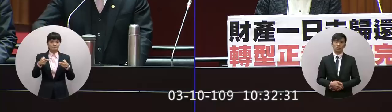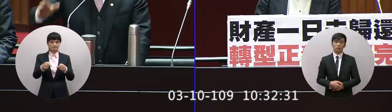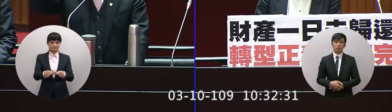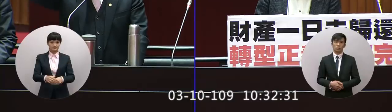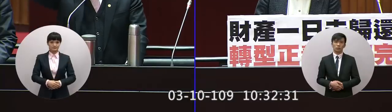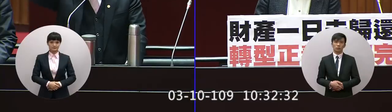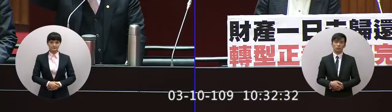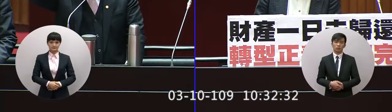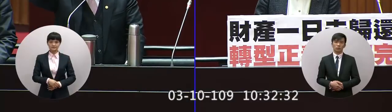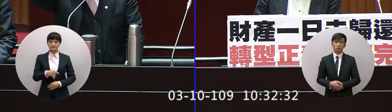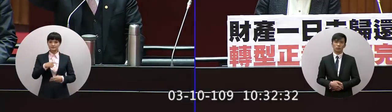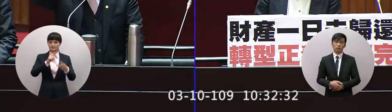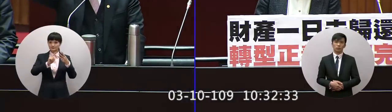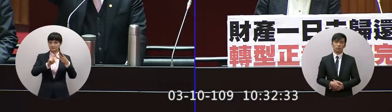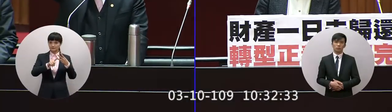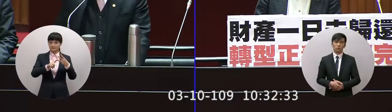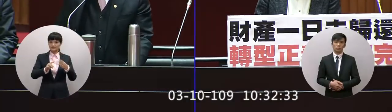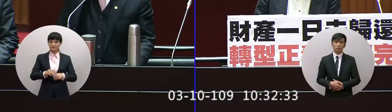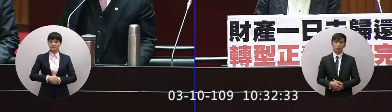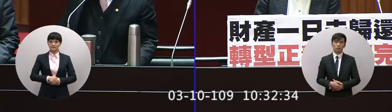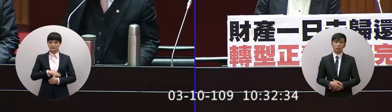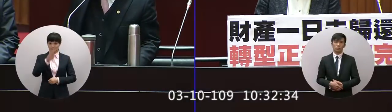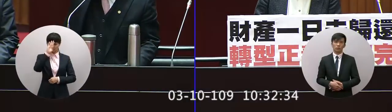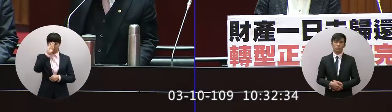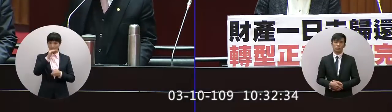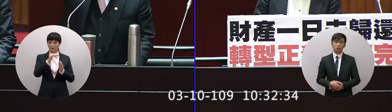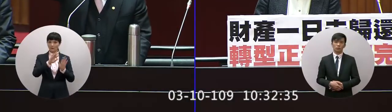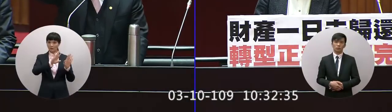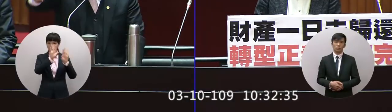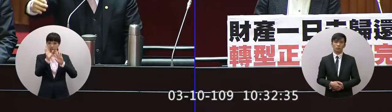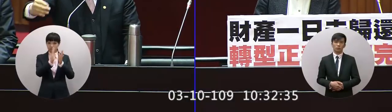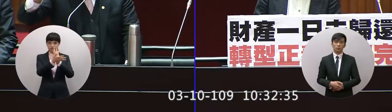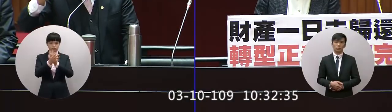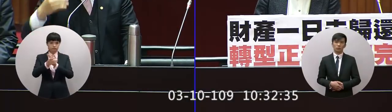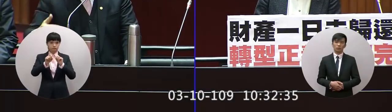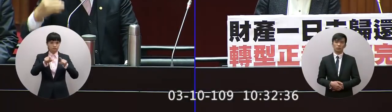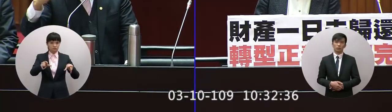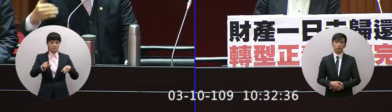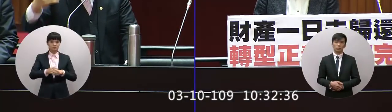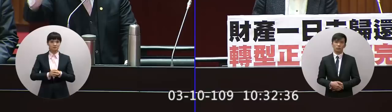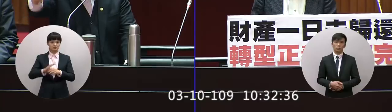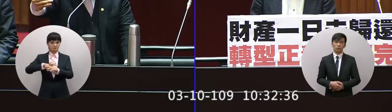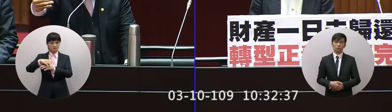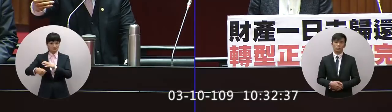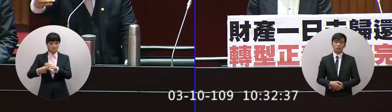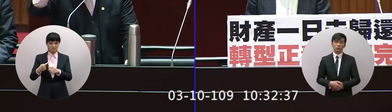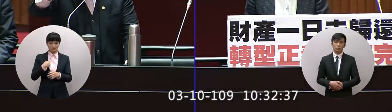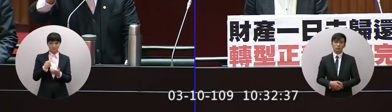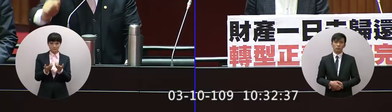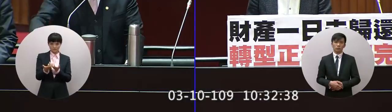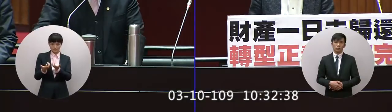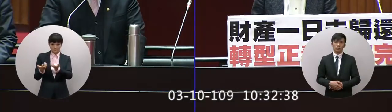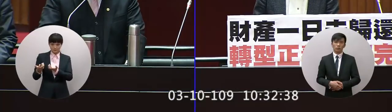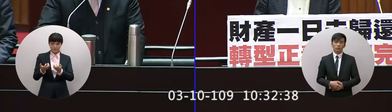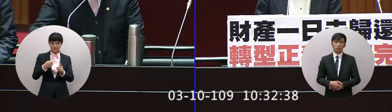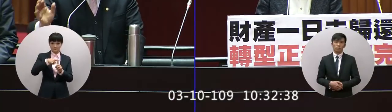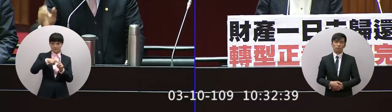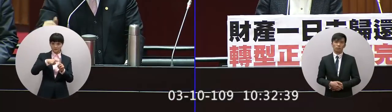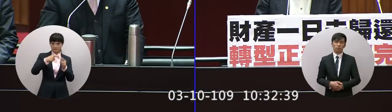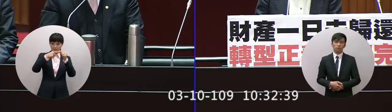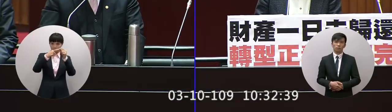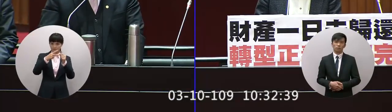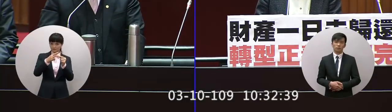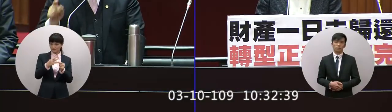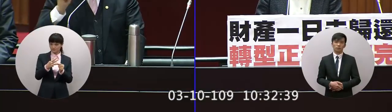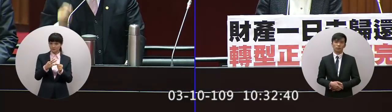点就是随着疫情的不同，全世界我们一级、二级、三级不同的区域